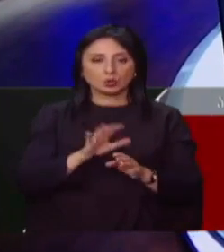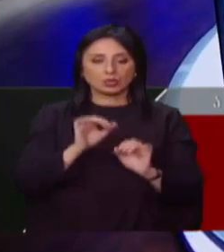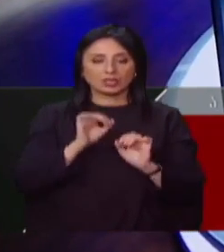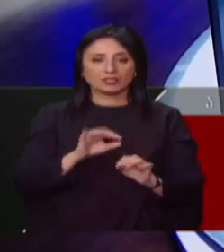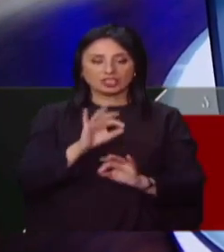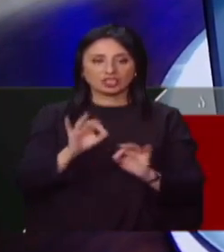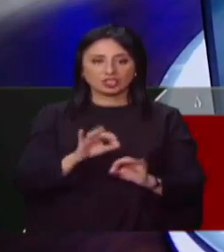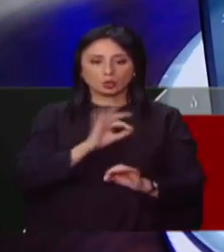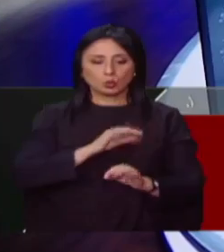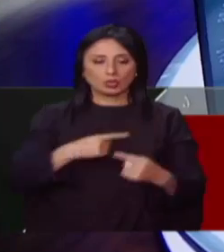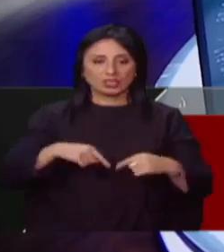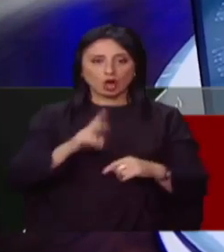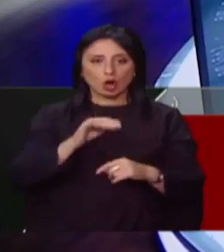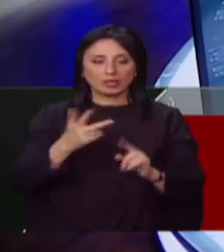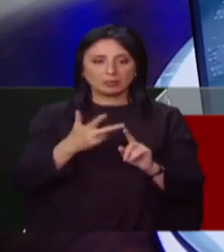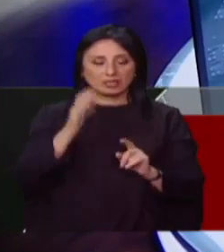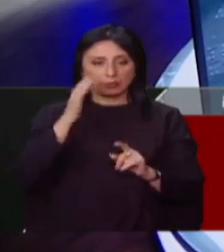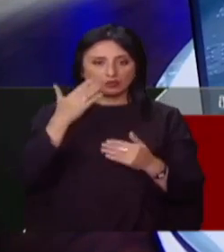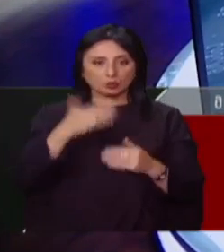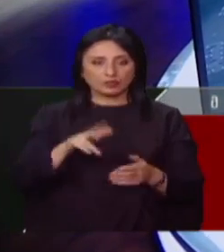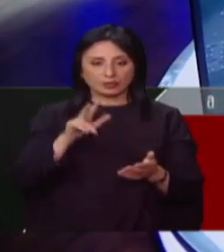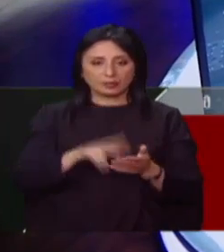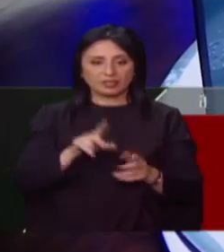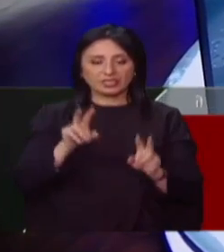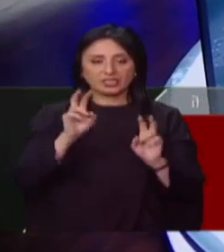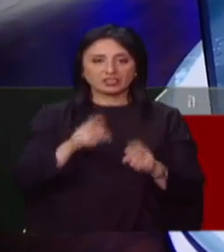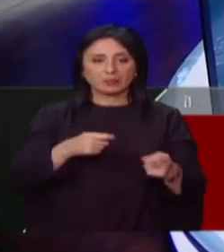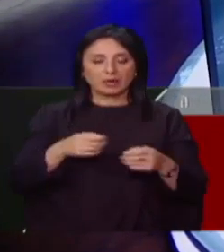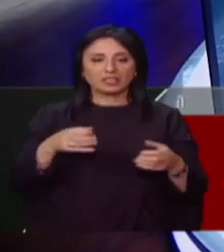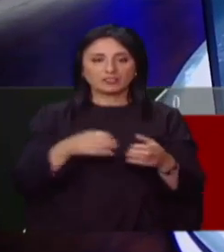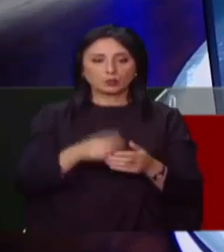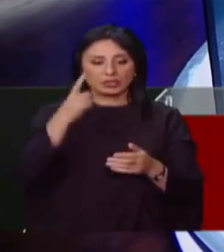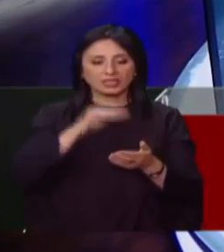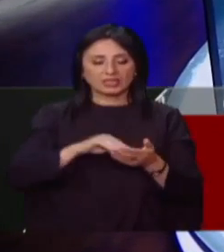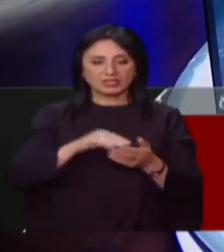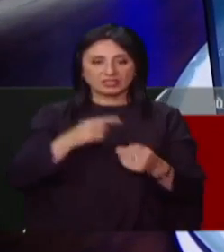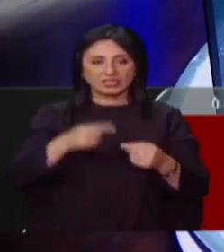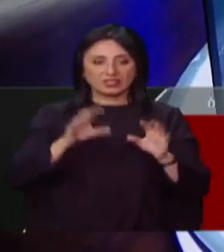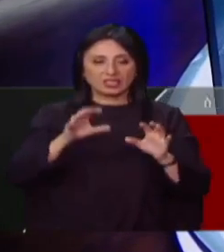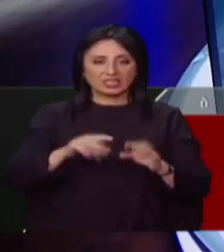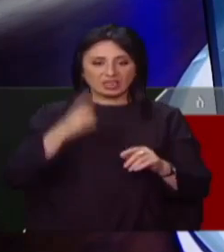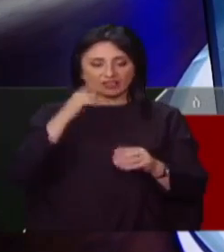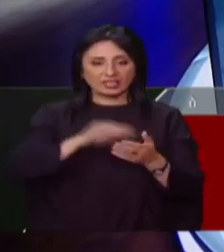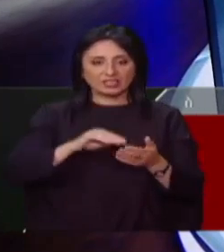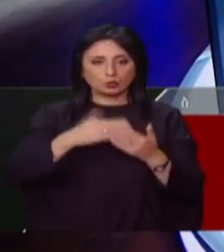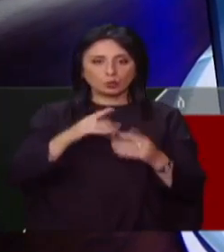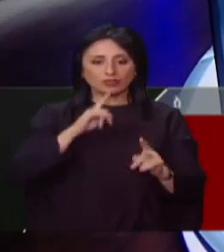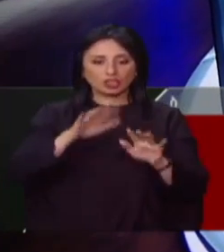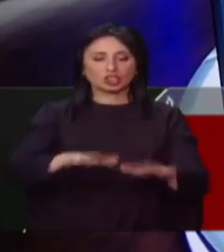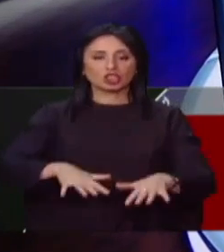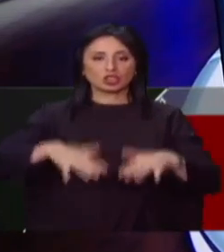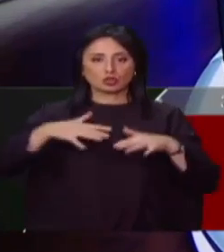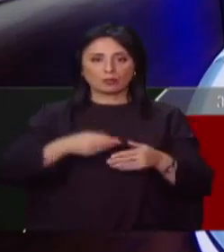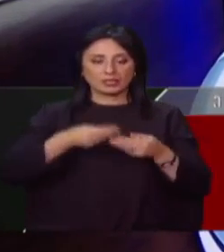დაცვის პროექტი იურიდიულ საკითხთა კომიტეტმა მესამე მოსმენით მიიღო. ეს ნიშნავს, რომ მართველი გუნდის მიერ ინიცირებულ სადავო საკანონმდებლო ინიციატივას უკვე პლენარულ